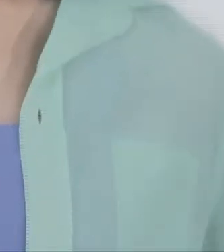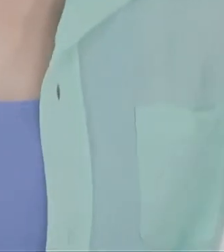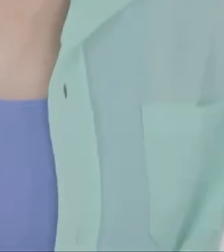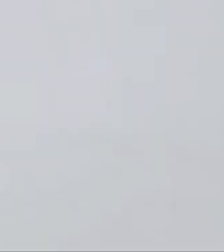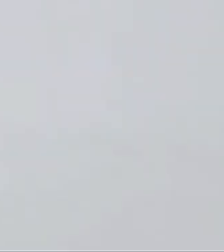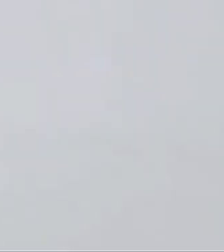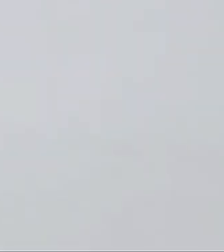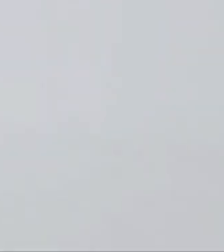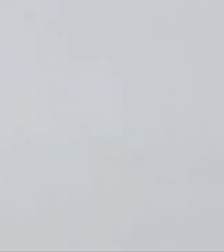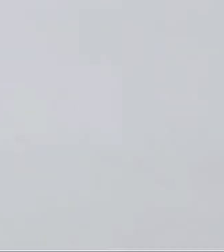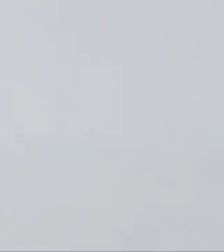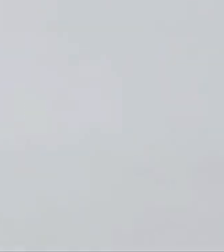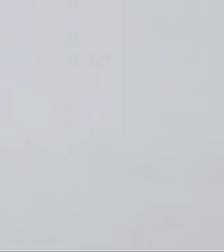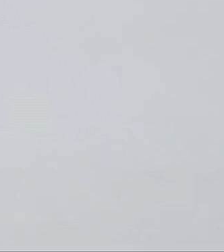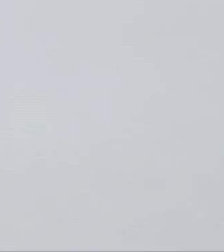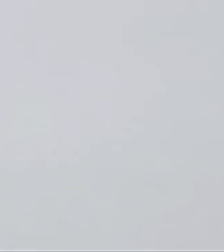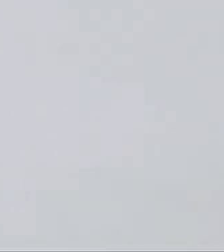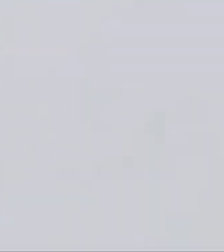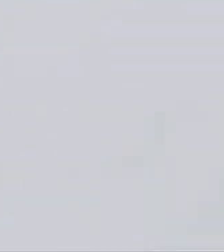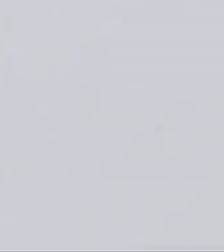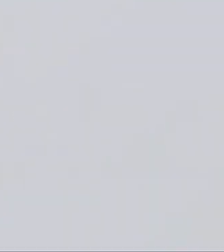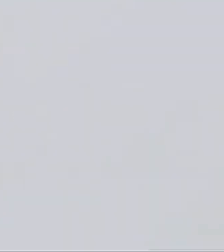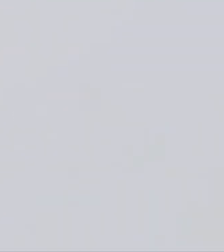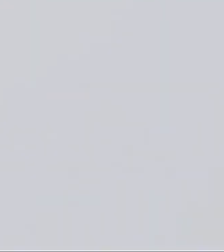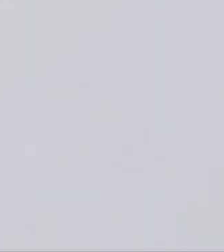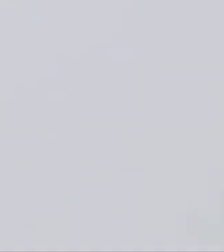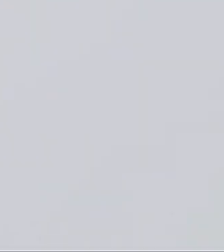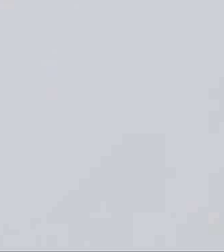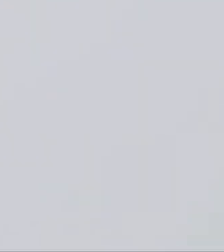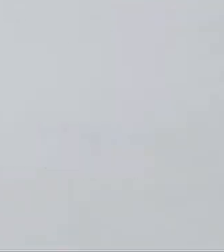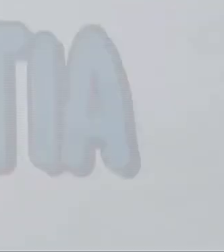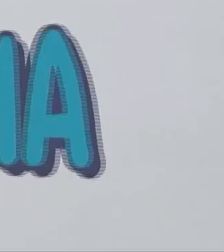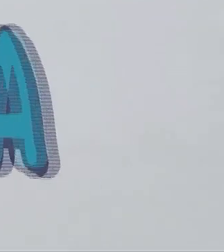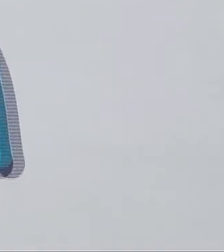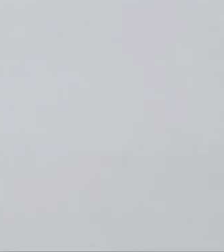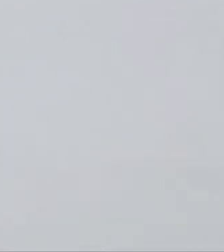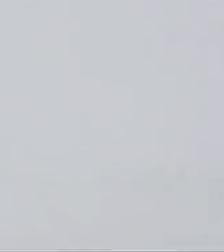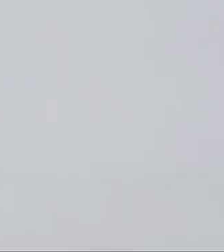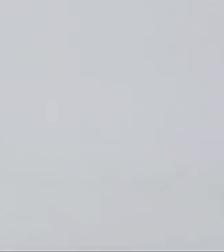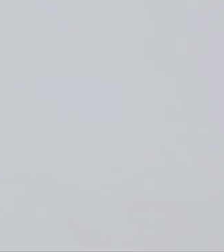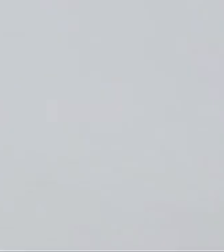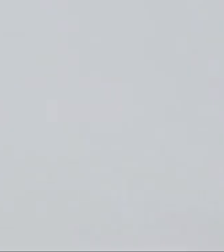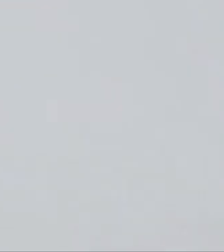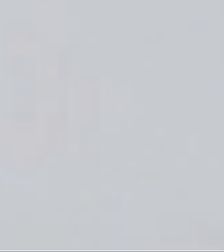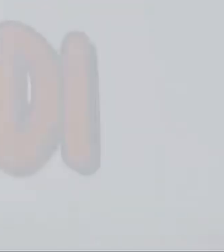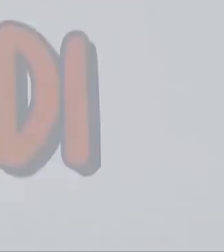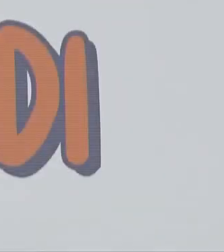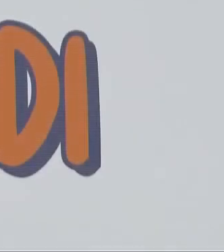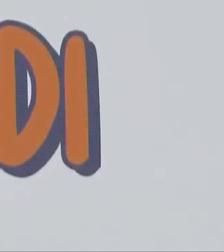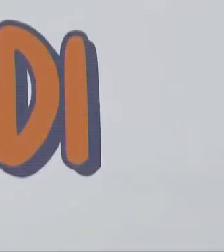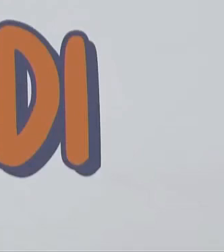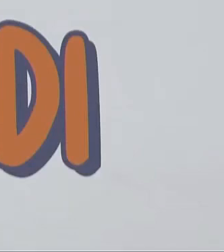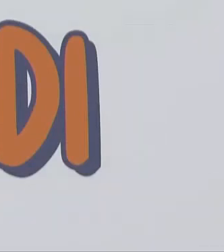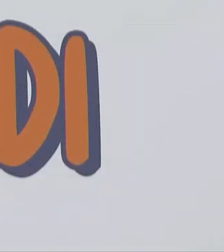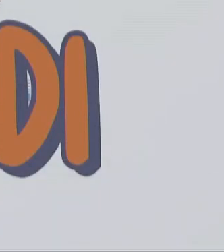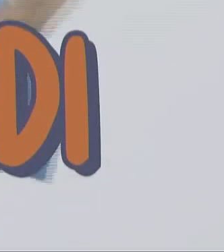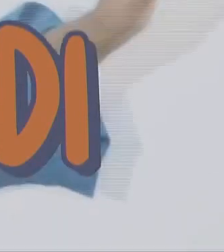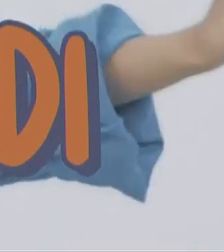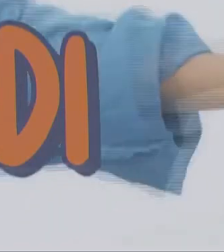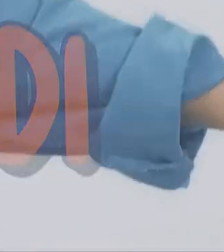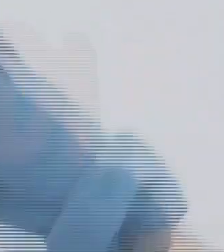Wow masker bersih mengikatnya di janji setia setia